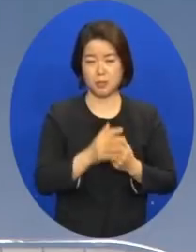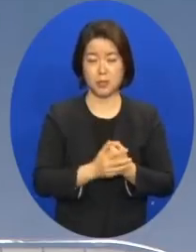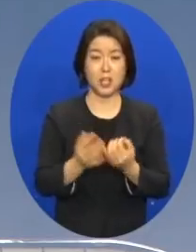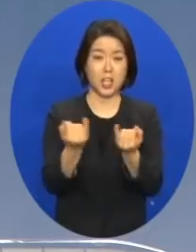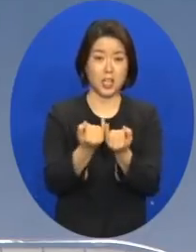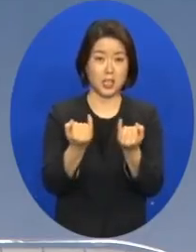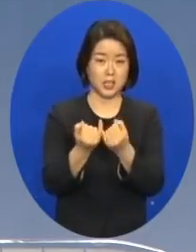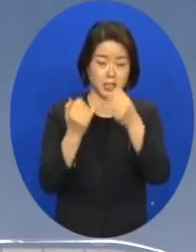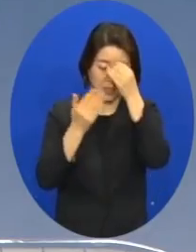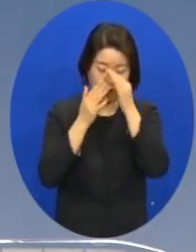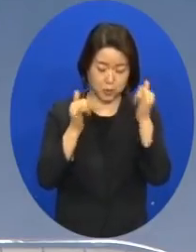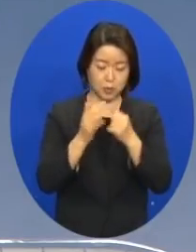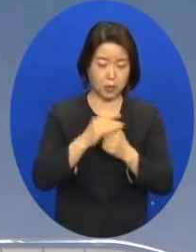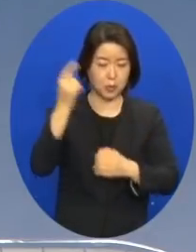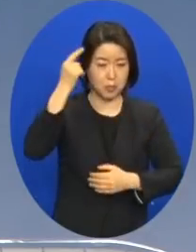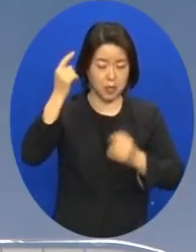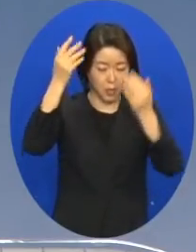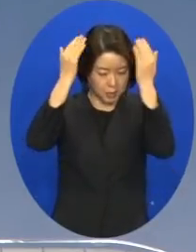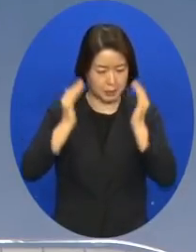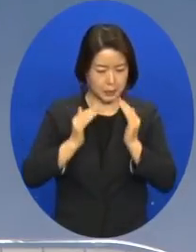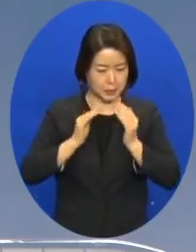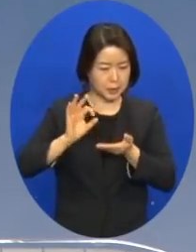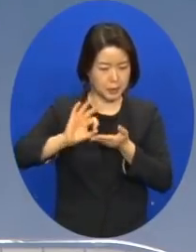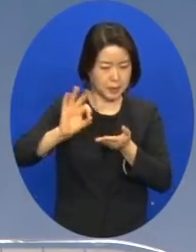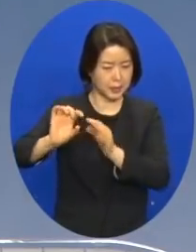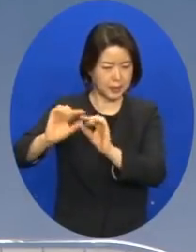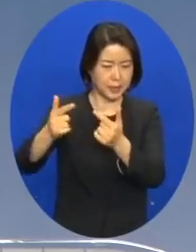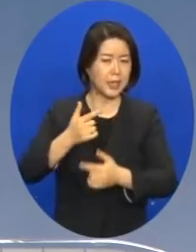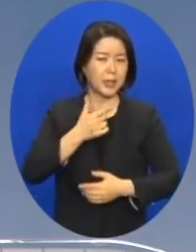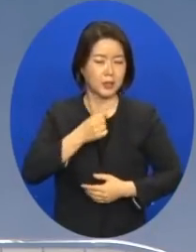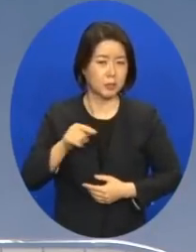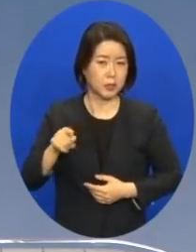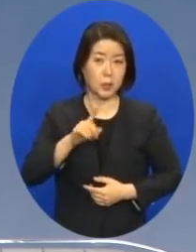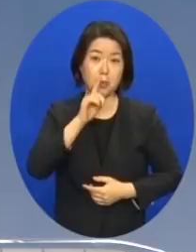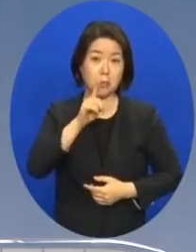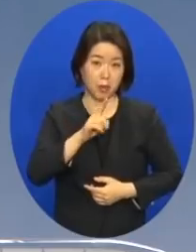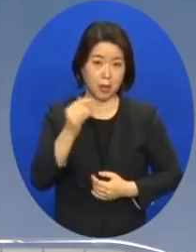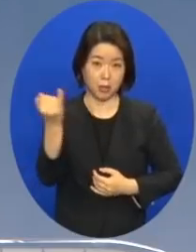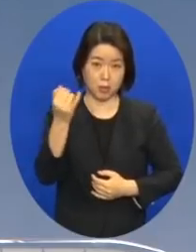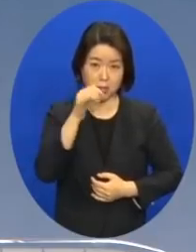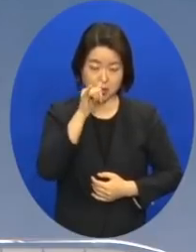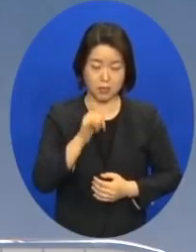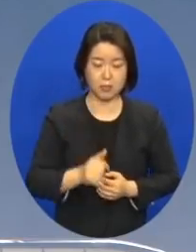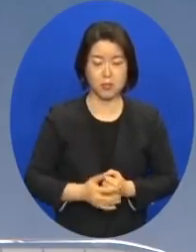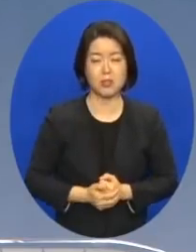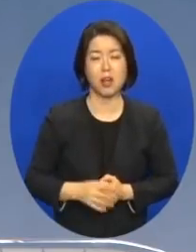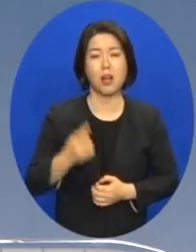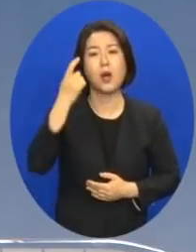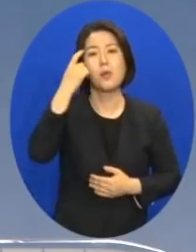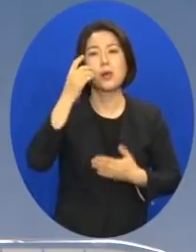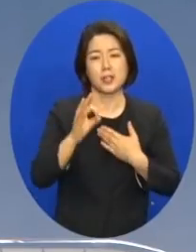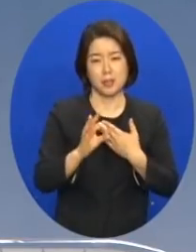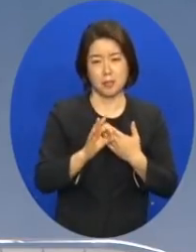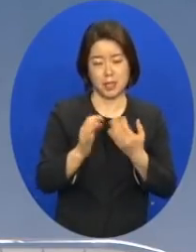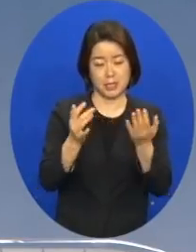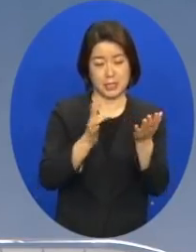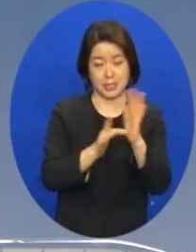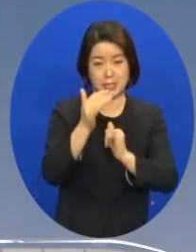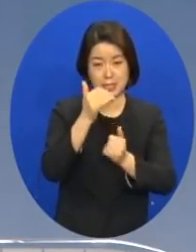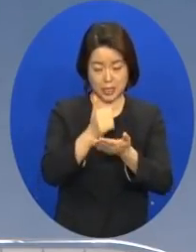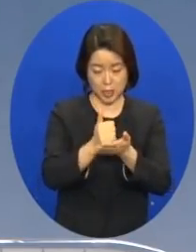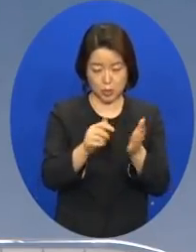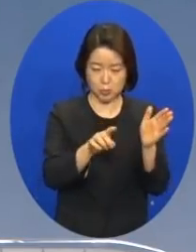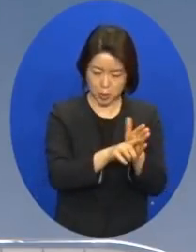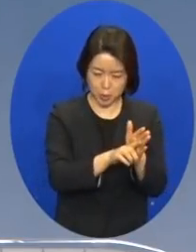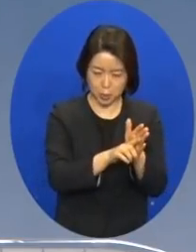성도들 중에 머리에 수건을 쓰지 않겠다고 나서는 이들이 있었던 겁니다. 왜냐하면 예수님을 믿고 그리고 말씀을